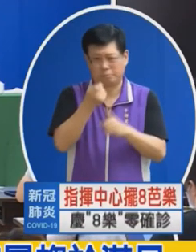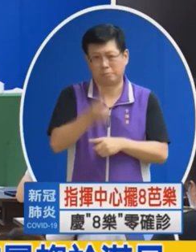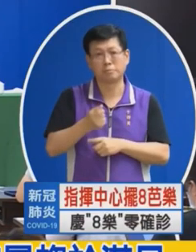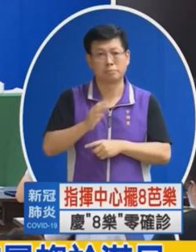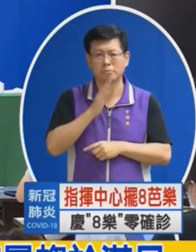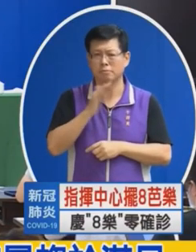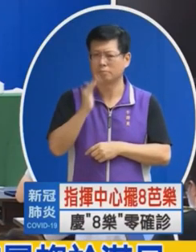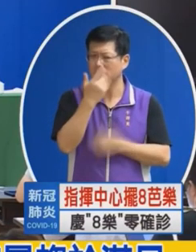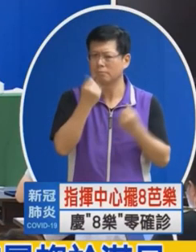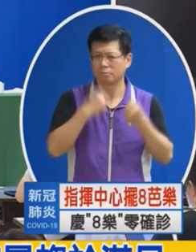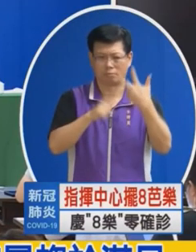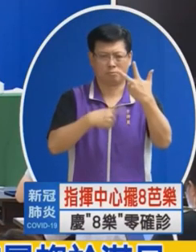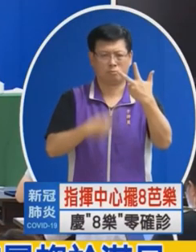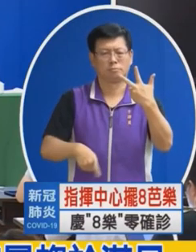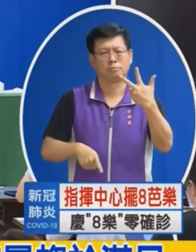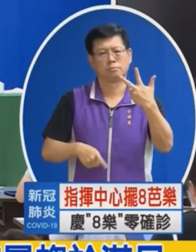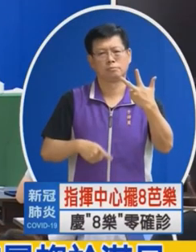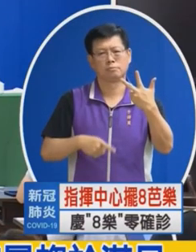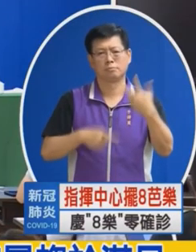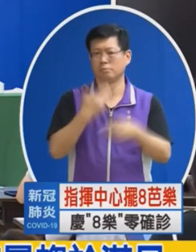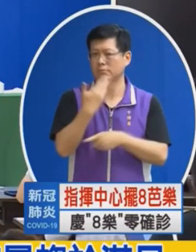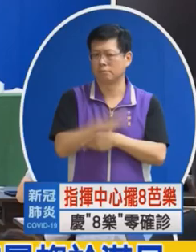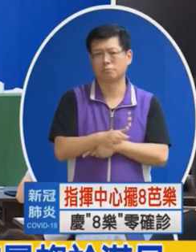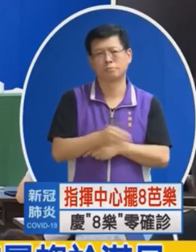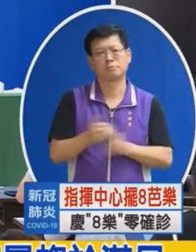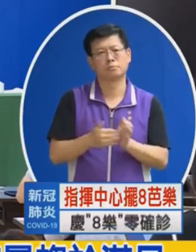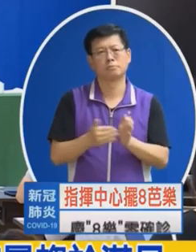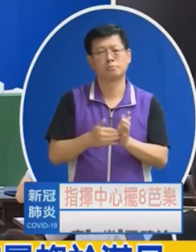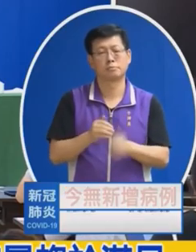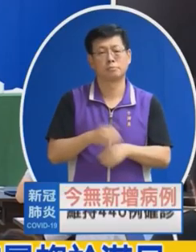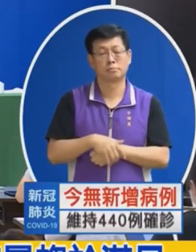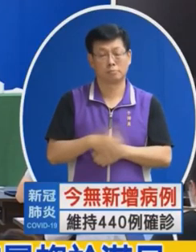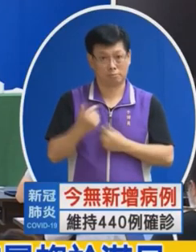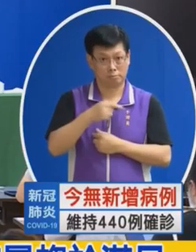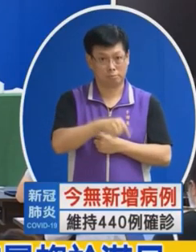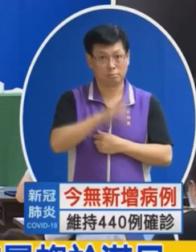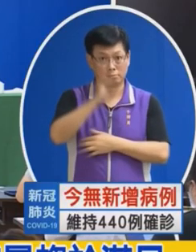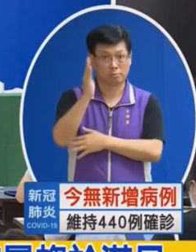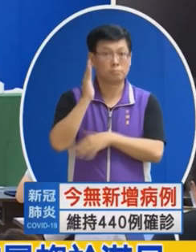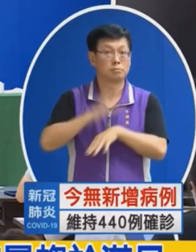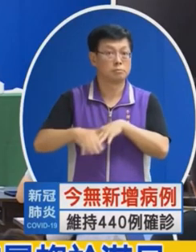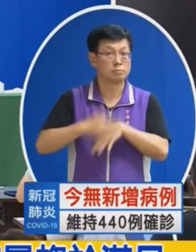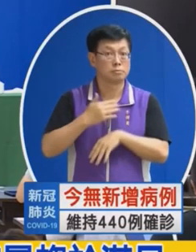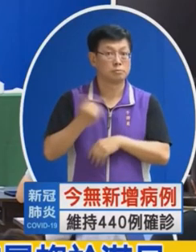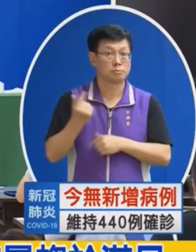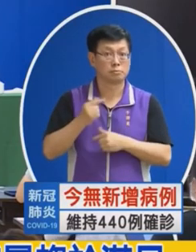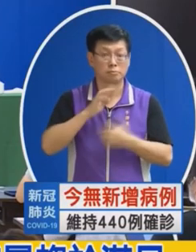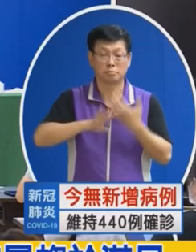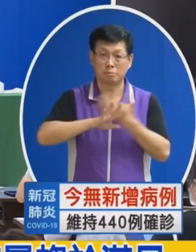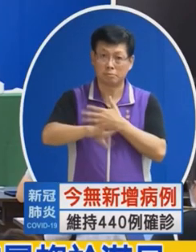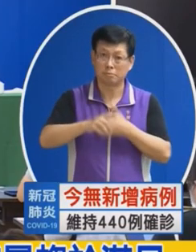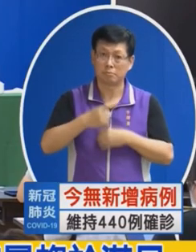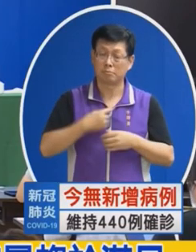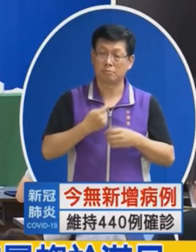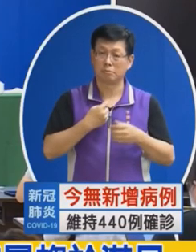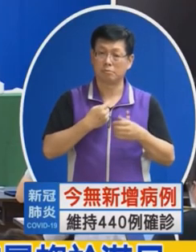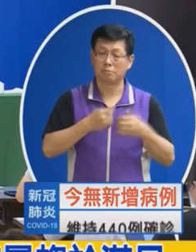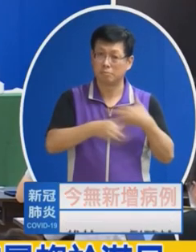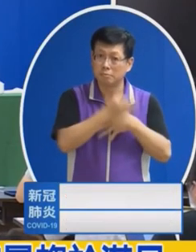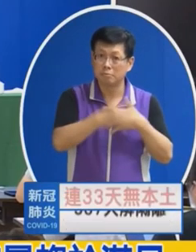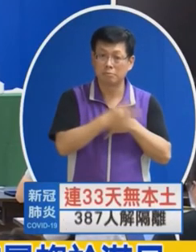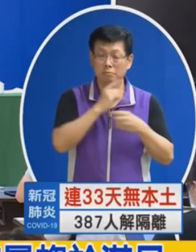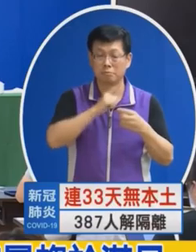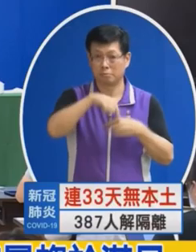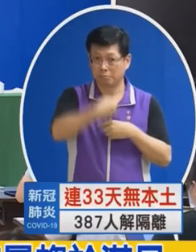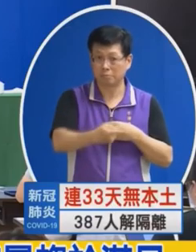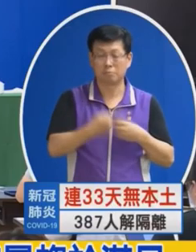但是还是有七名就是死者就是过世嘛，那就这方面政府会不会提供一些慰问或是给家属一些